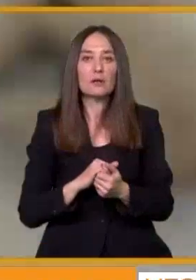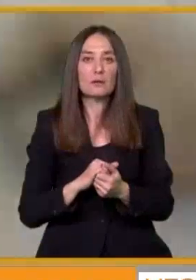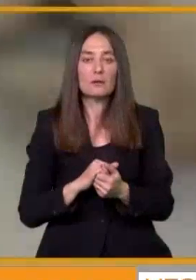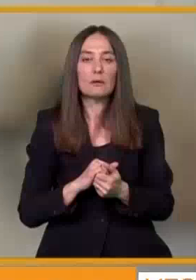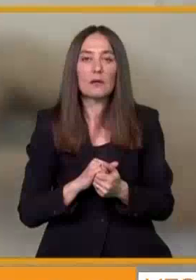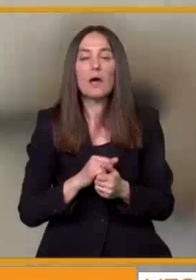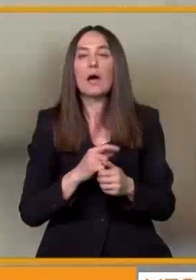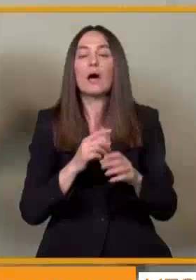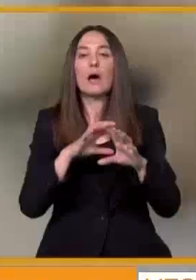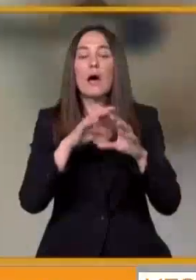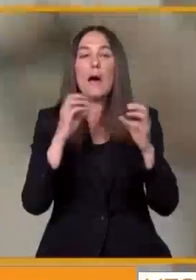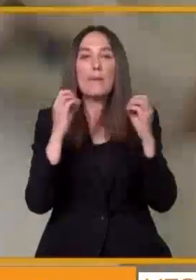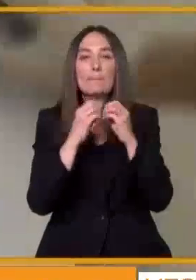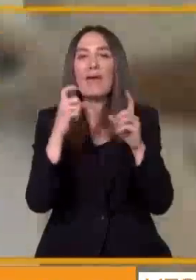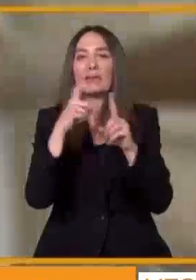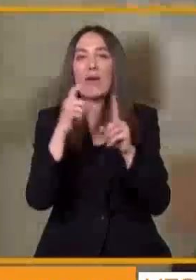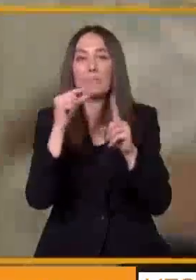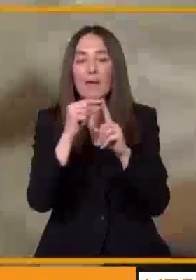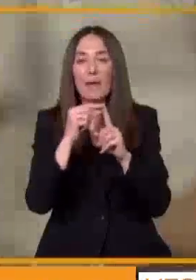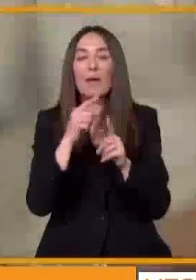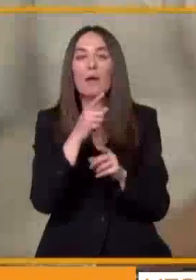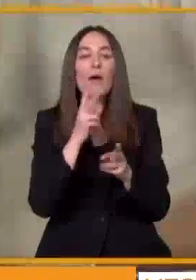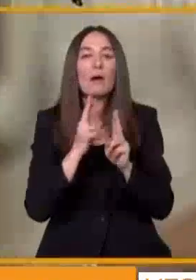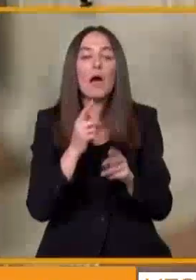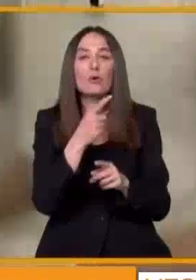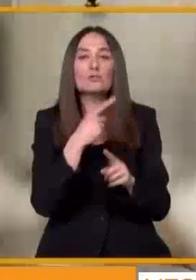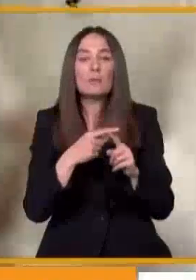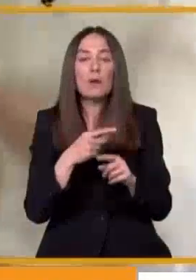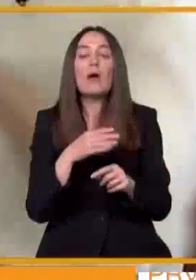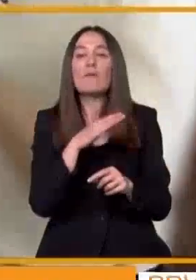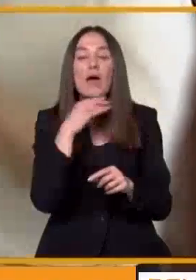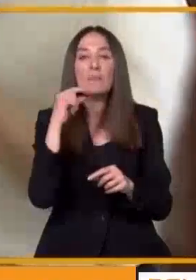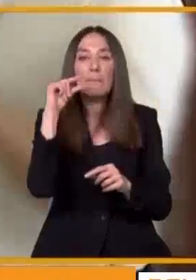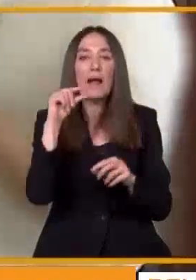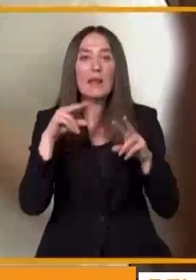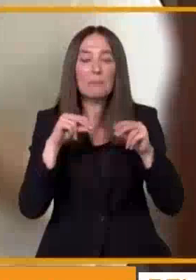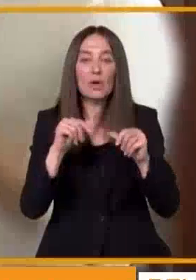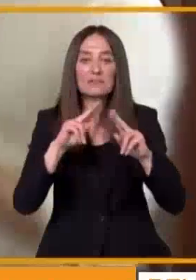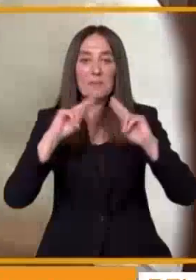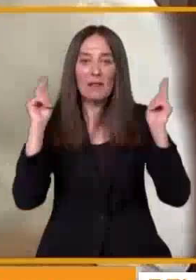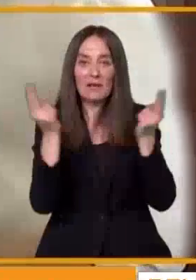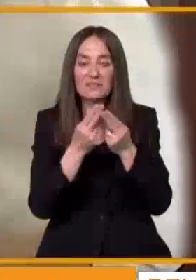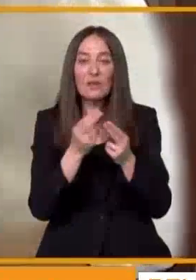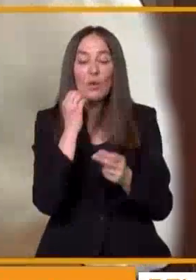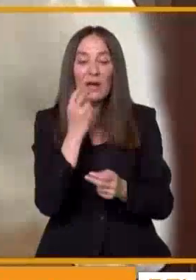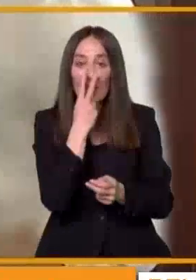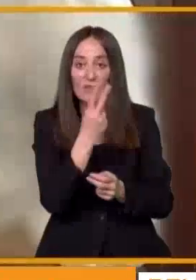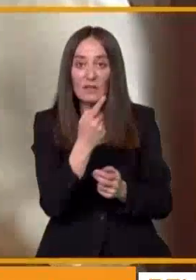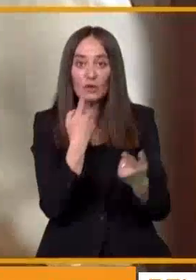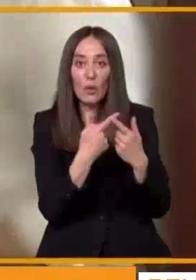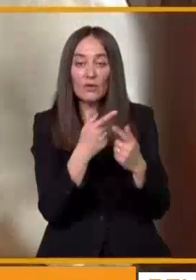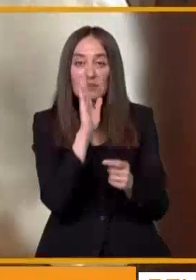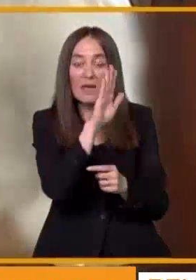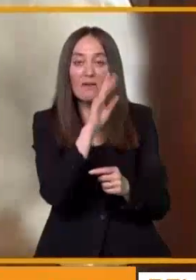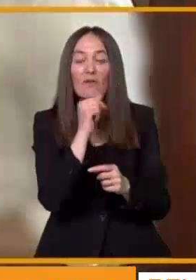našeg BDP-a. Kako ćemo ostatak godine? Da vam kažem, ako smo veoma mali broj zemalja na svetu, kada pogledate u odnosu na njihov